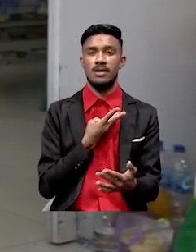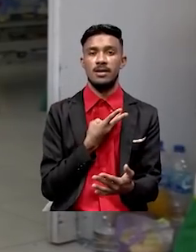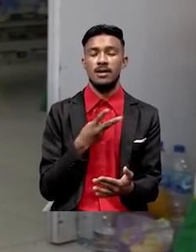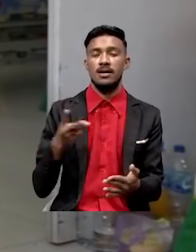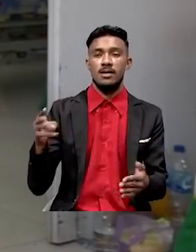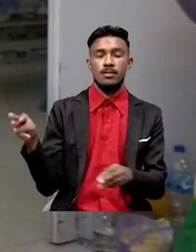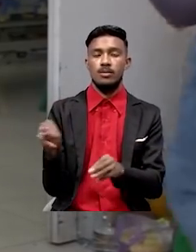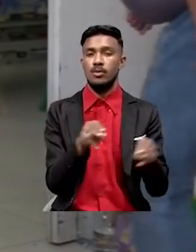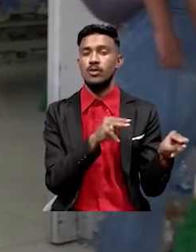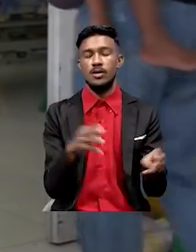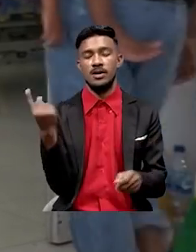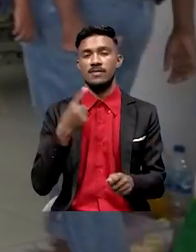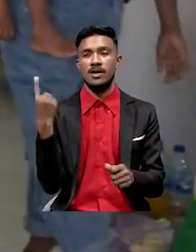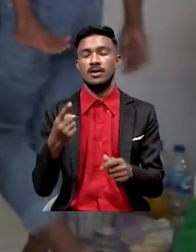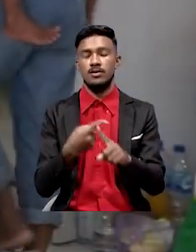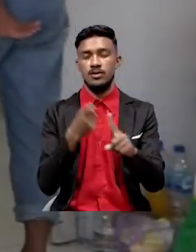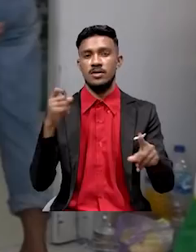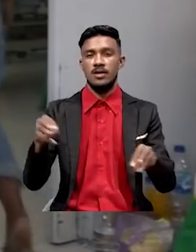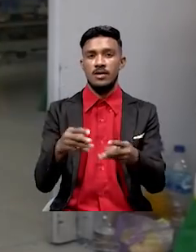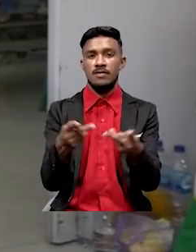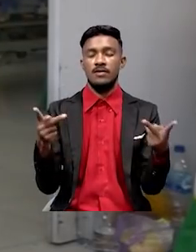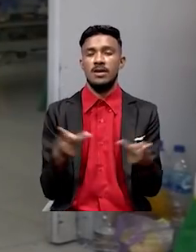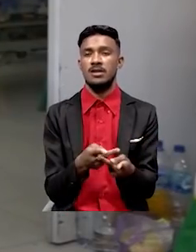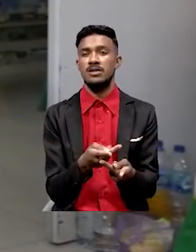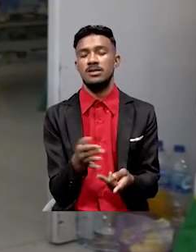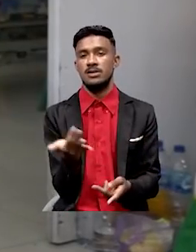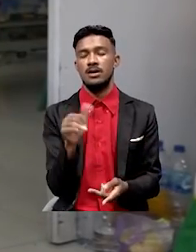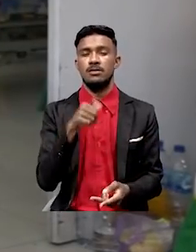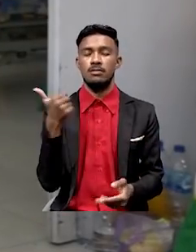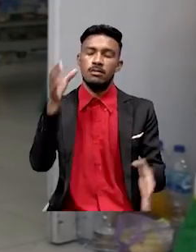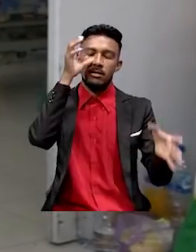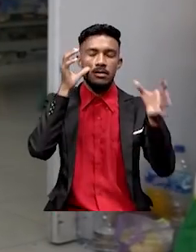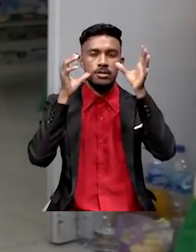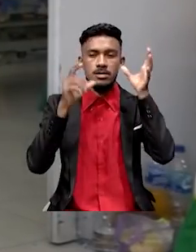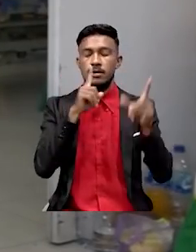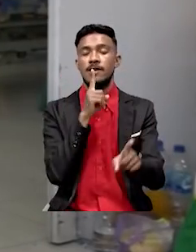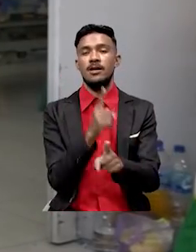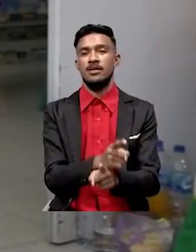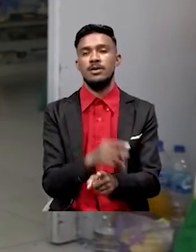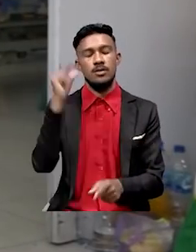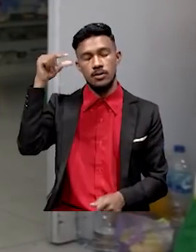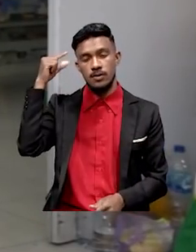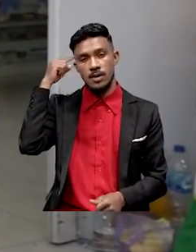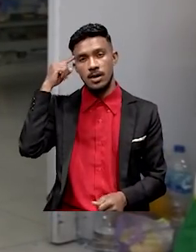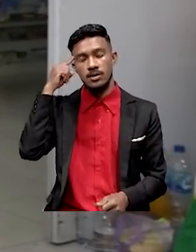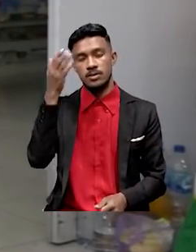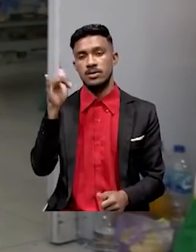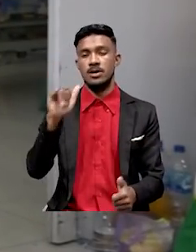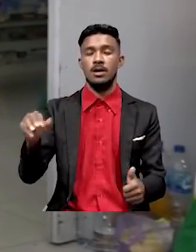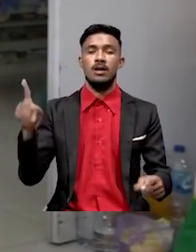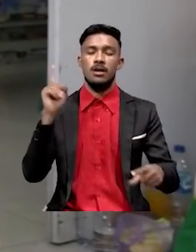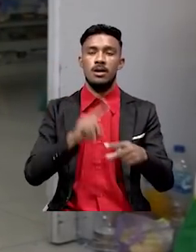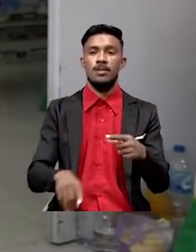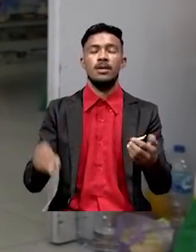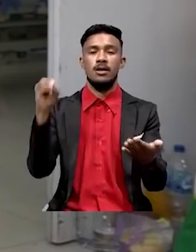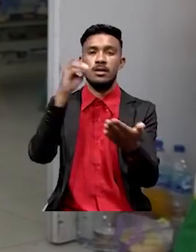husi fatin ida ba fatin seluk ne. Cuidado los. Governo sira tau prioridade ne la belba covid -19.